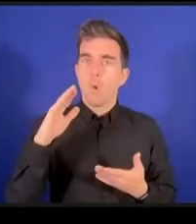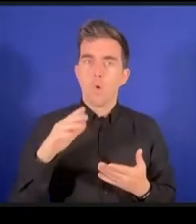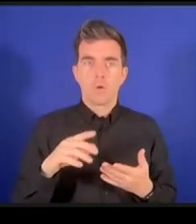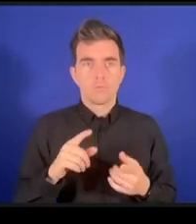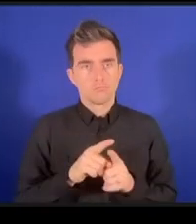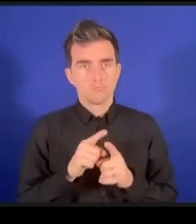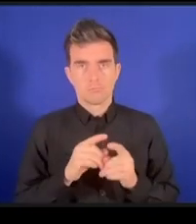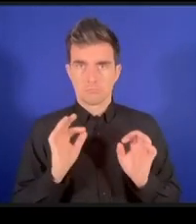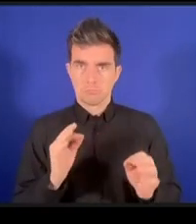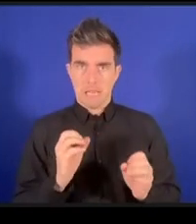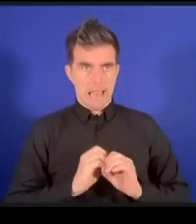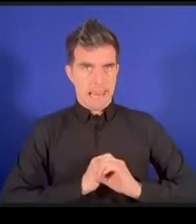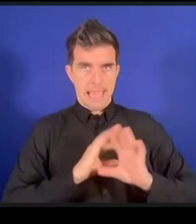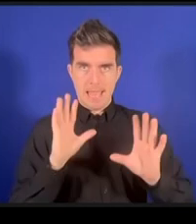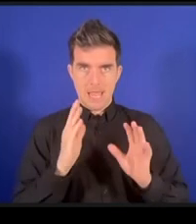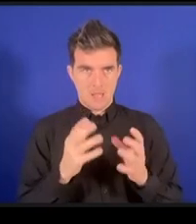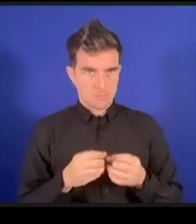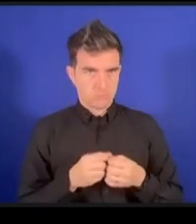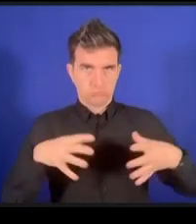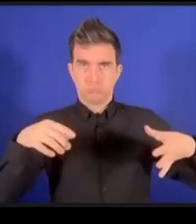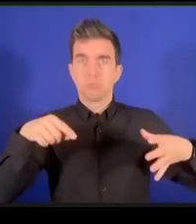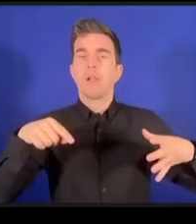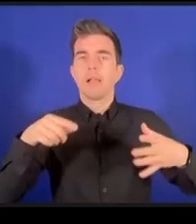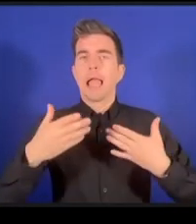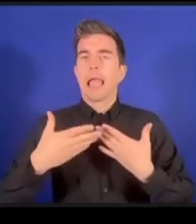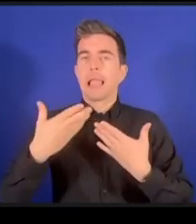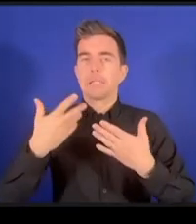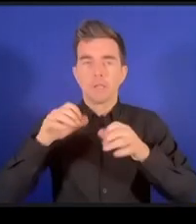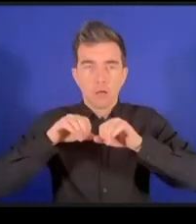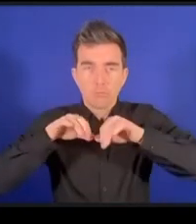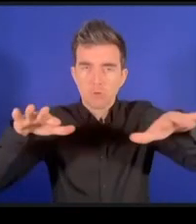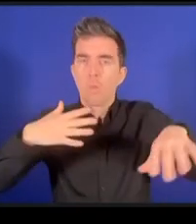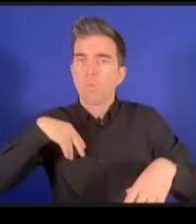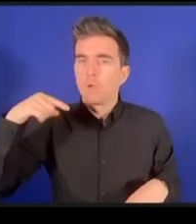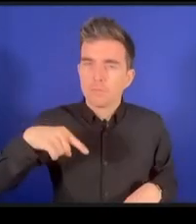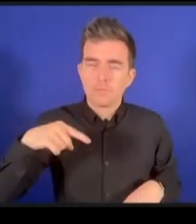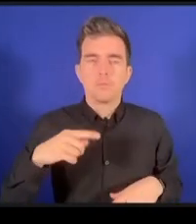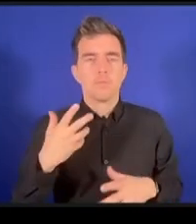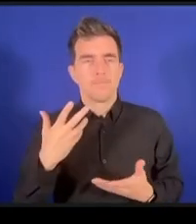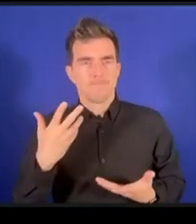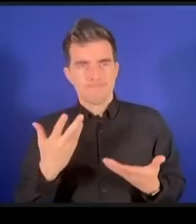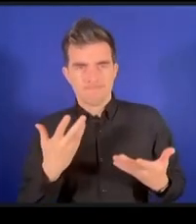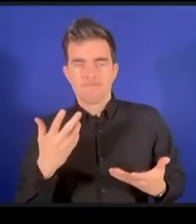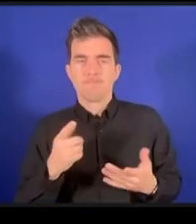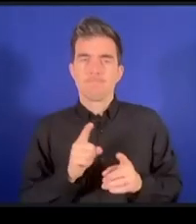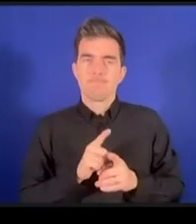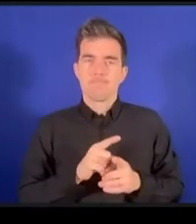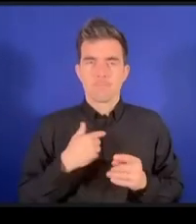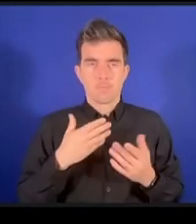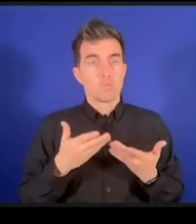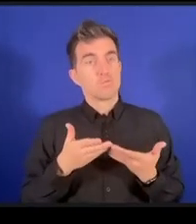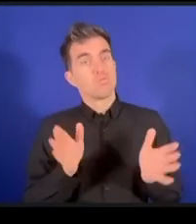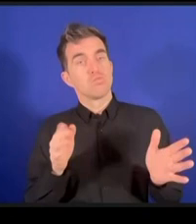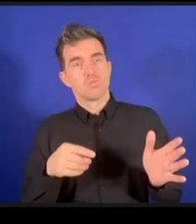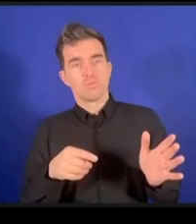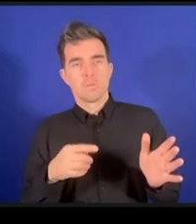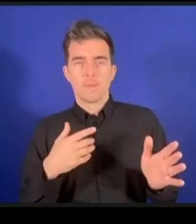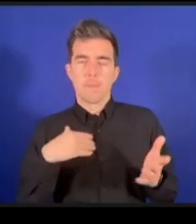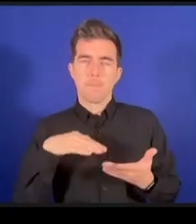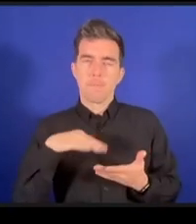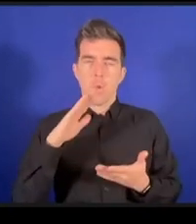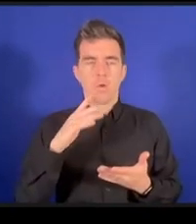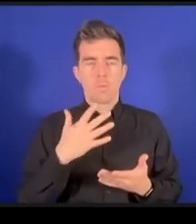сфере если выйти за границ того что обсуждается в динамической коалиции то